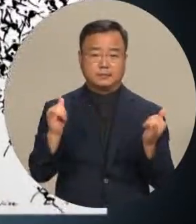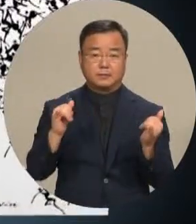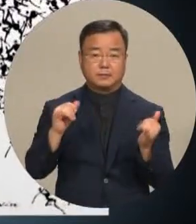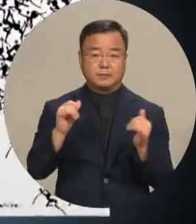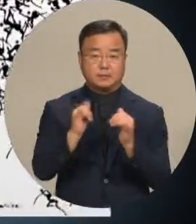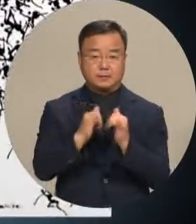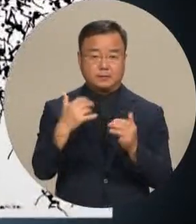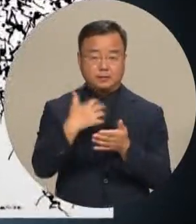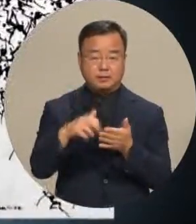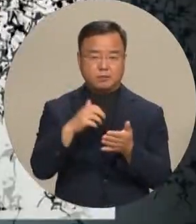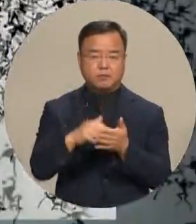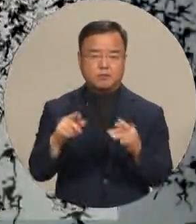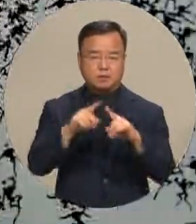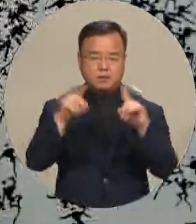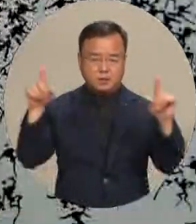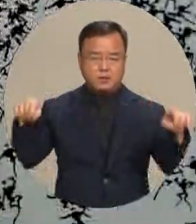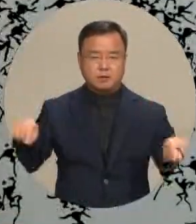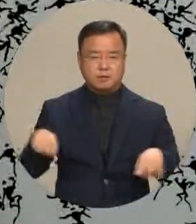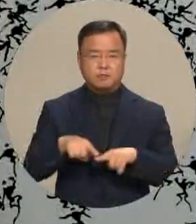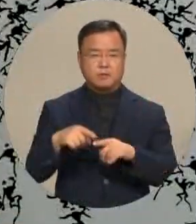200호 화면을 뒤덮었습니다.